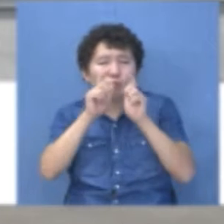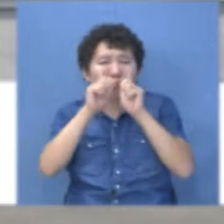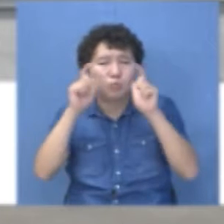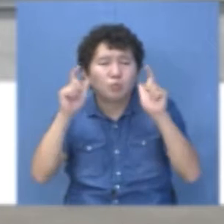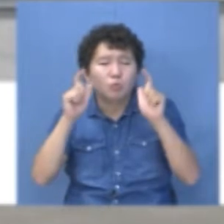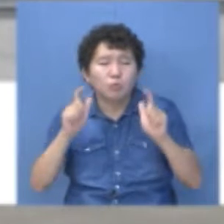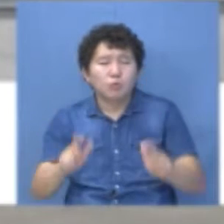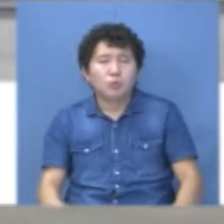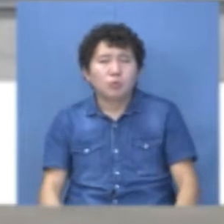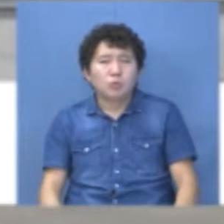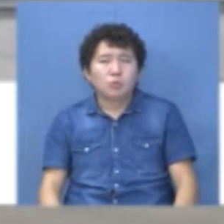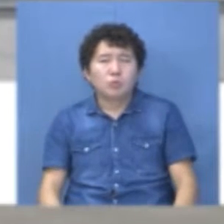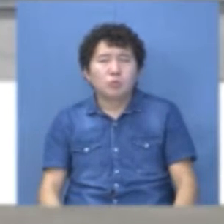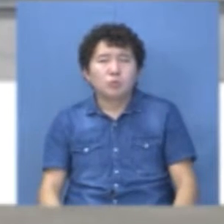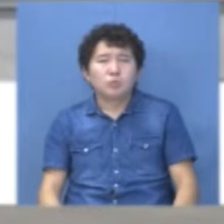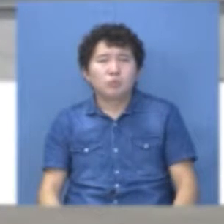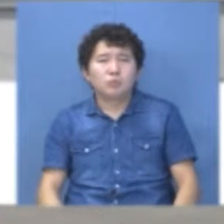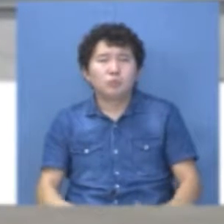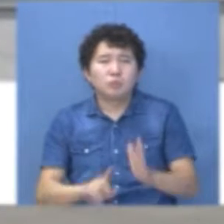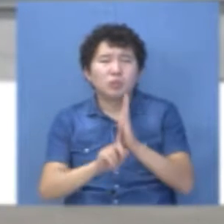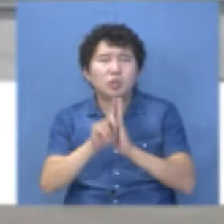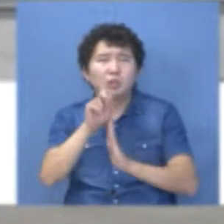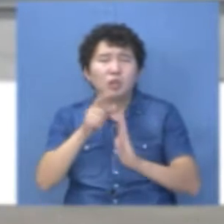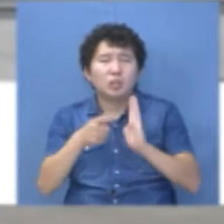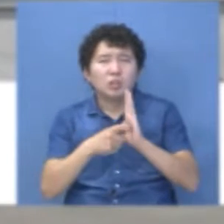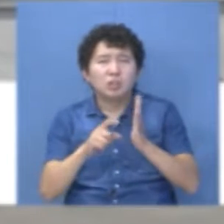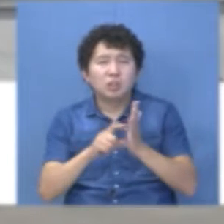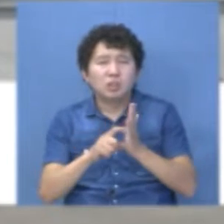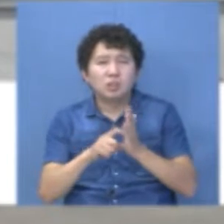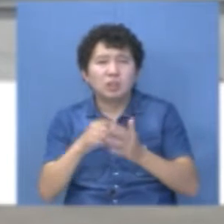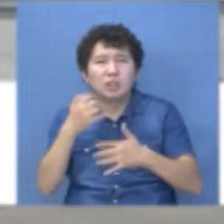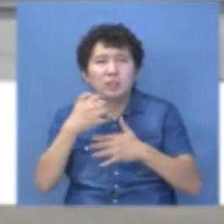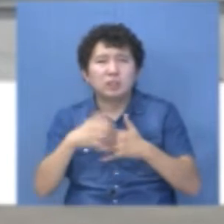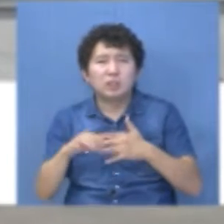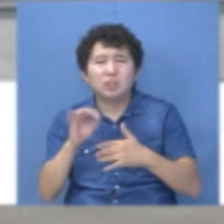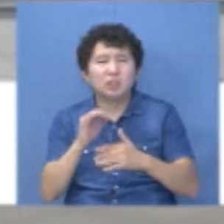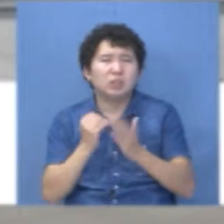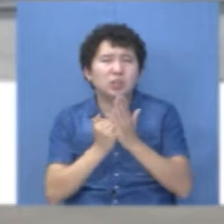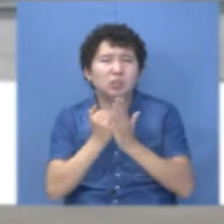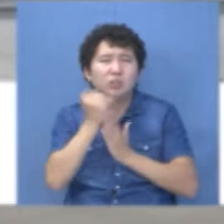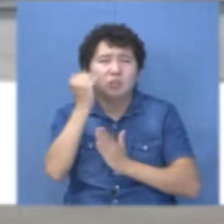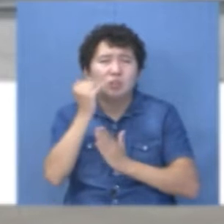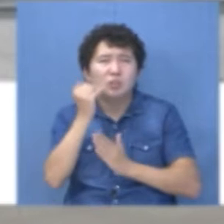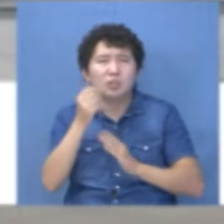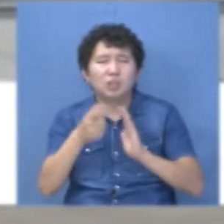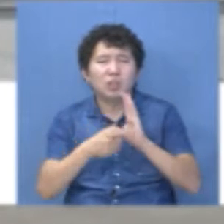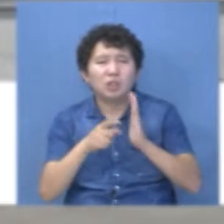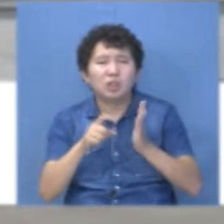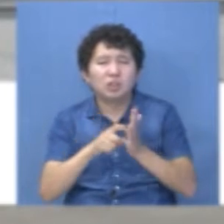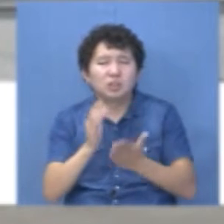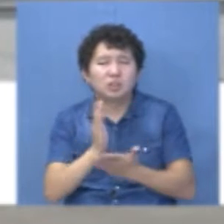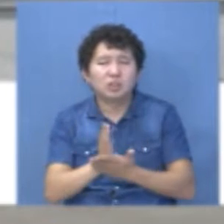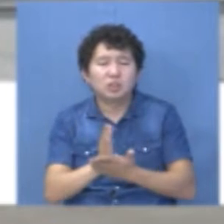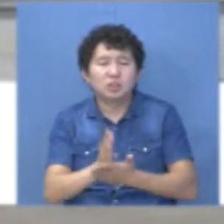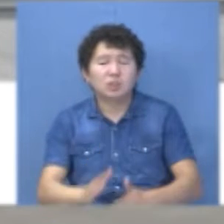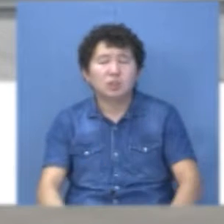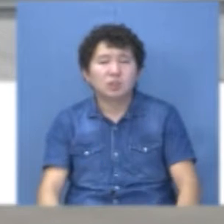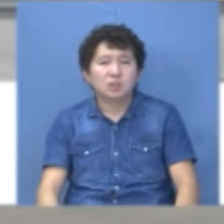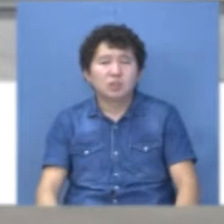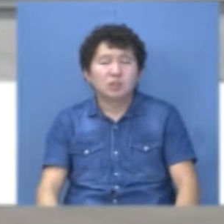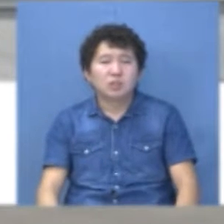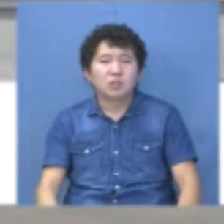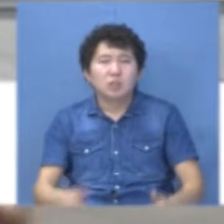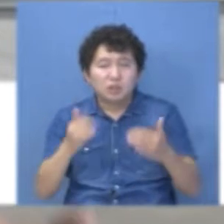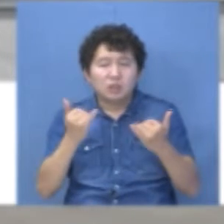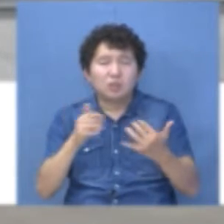кешен. Мұнда бөбекжай, бастауыш мектеп, орта және жоғары мектеп, сонымен қатар ауылдың барлық тұрғындарына арналған комьюнити орталығы бар. Бүгінгі күні